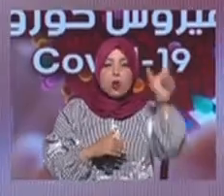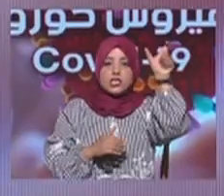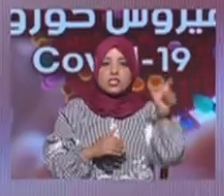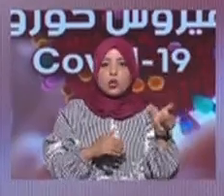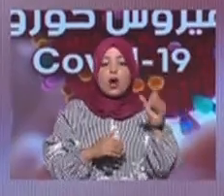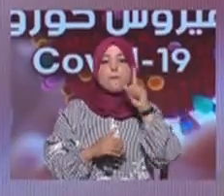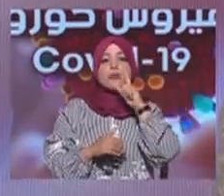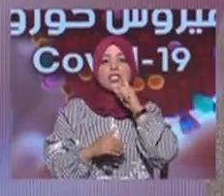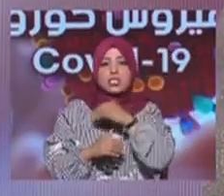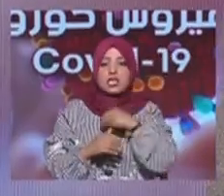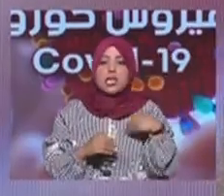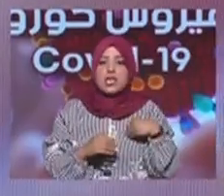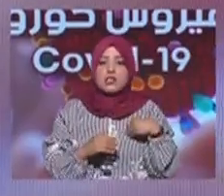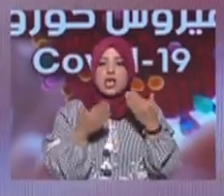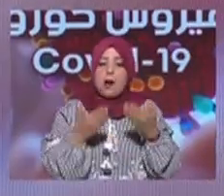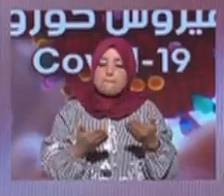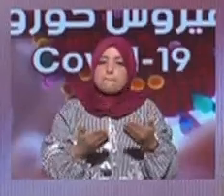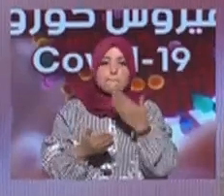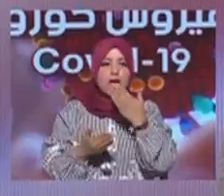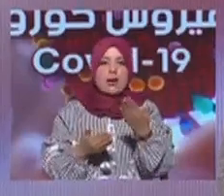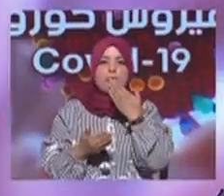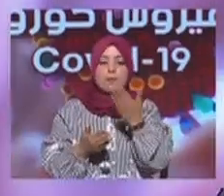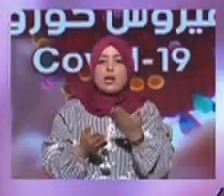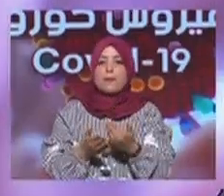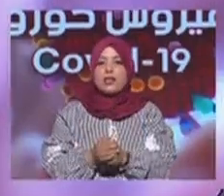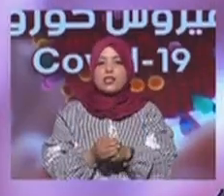إن شاء الله المانع خير مرحبا المهم خلط دكتورة